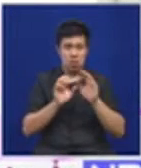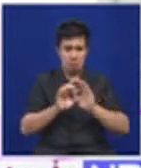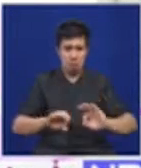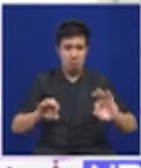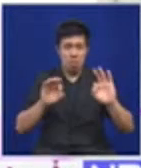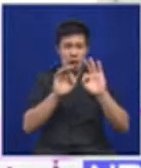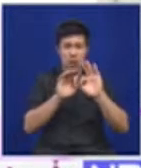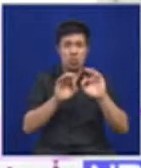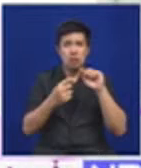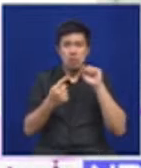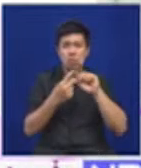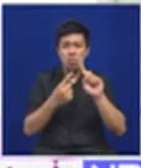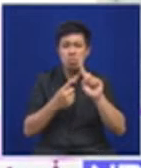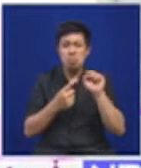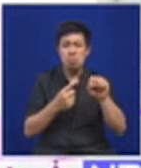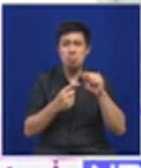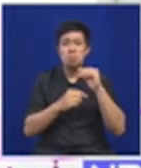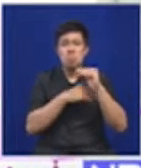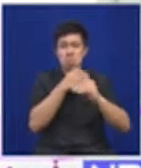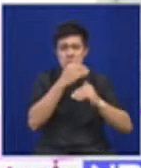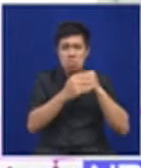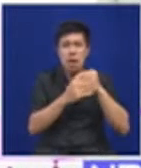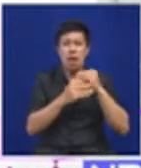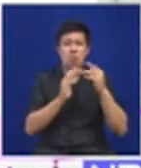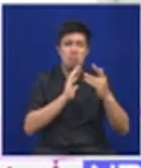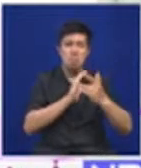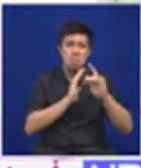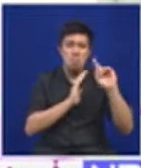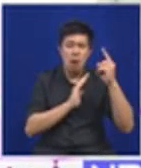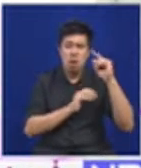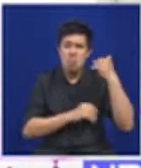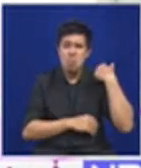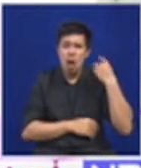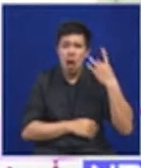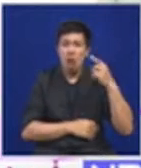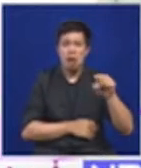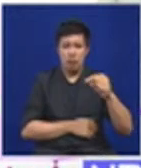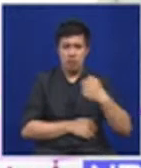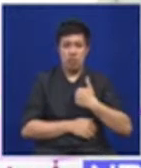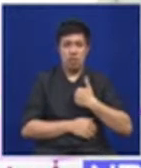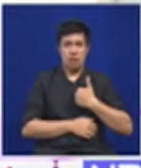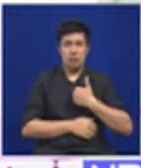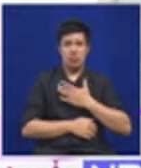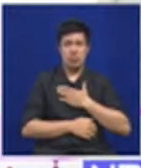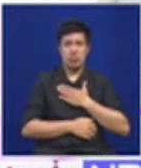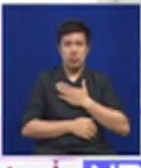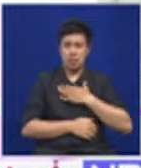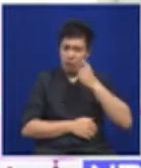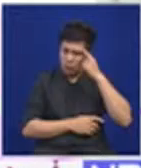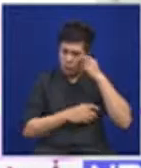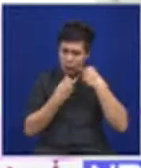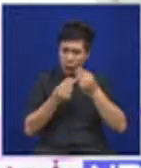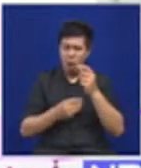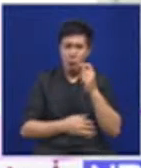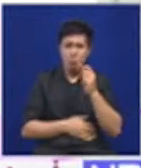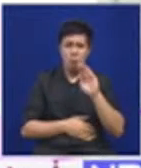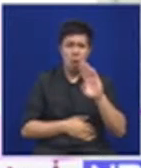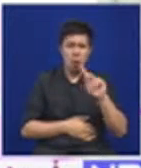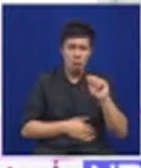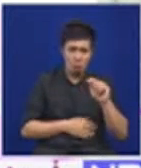มหรือความเปลี่ยนแปลงในทางอุตสาหกรรมที่เกิดขึ้นในเมืองนี้ก็คือว่าเราเนี่ยพยายามใช้องค์กรท้องถิ่นก็ดีกับภ